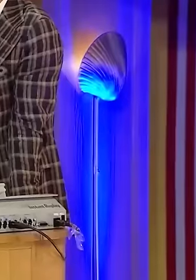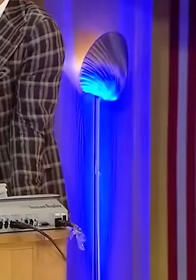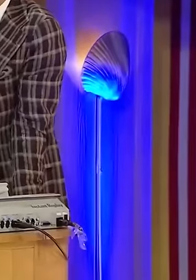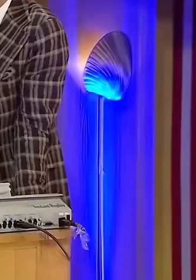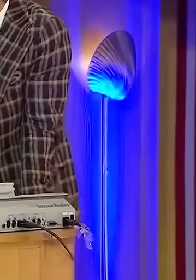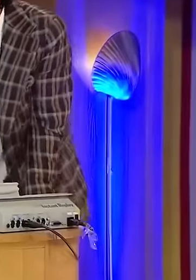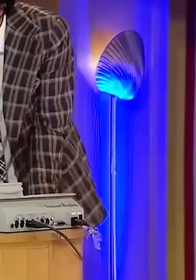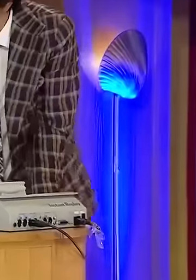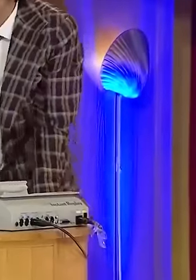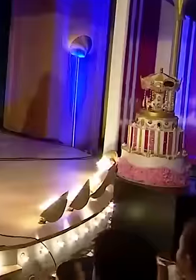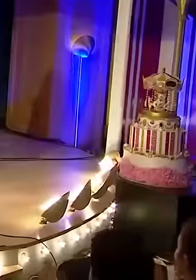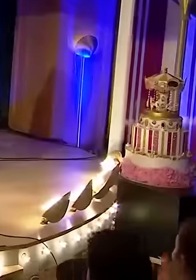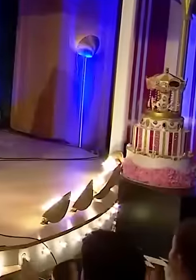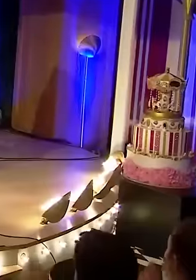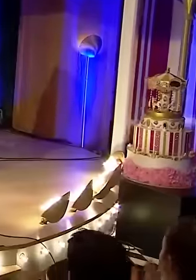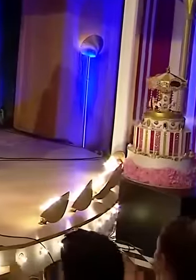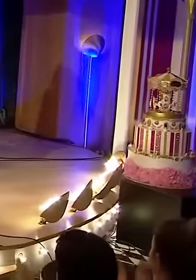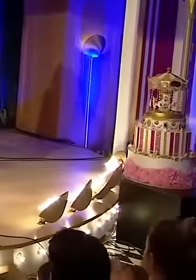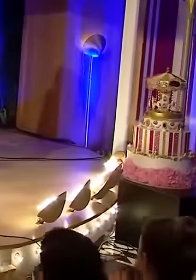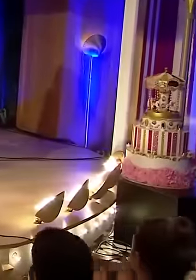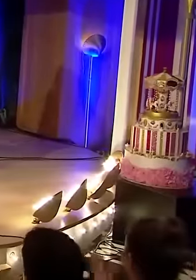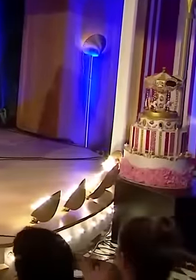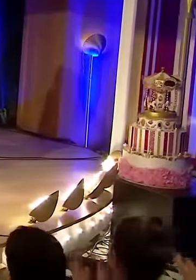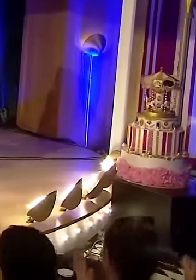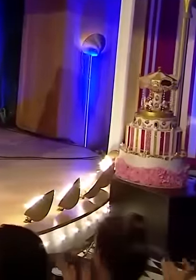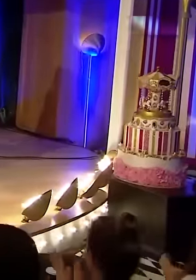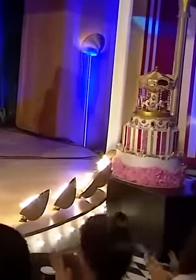Mükemmel. Teşekkür ederim. Mükemmel.